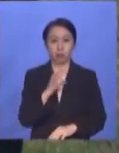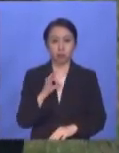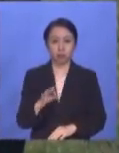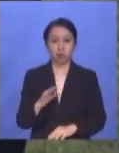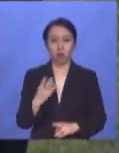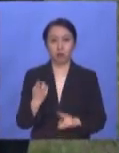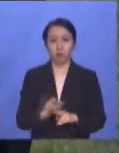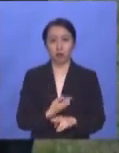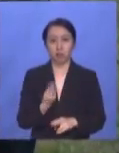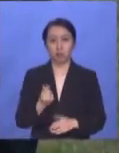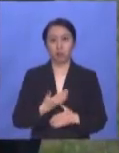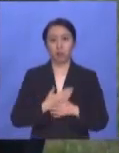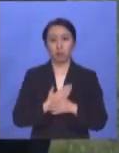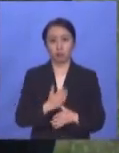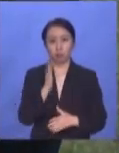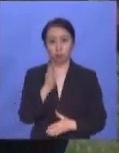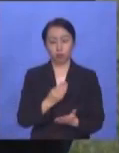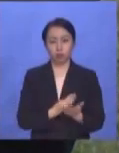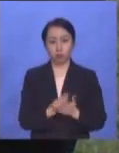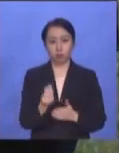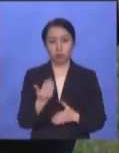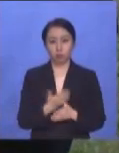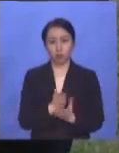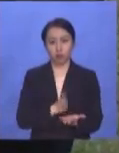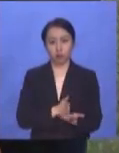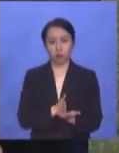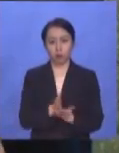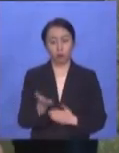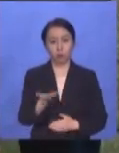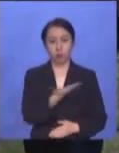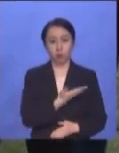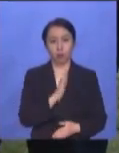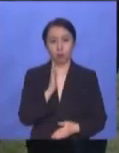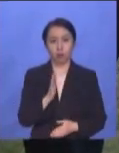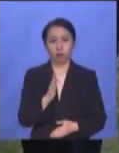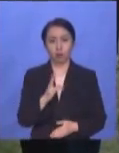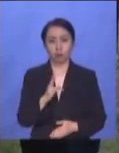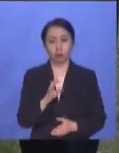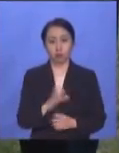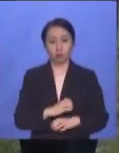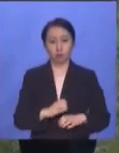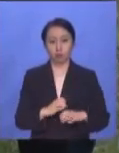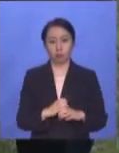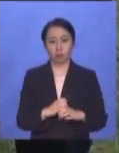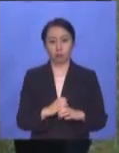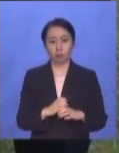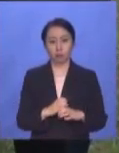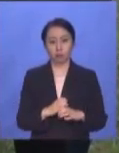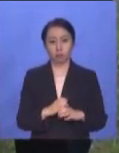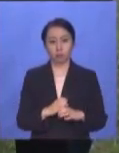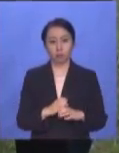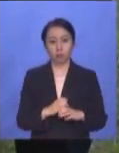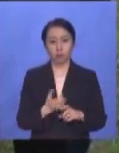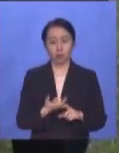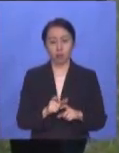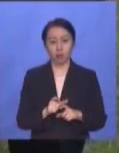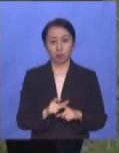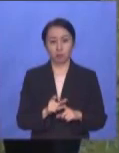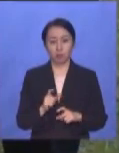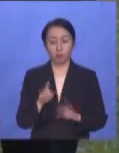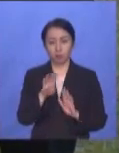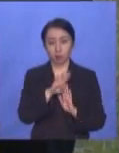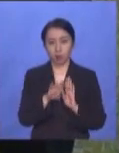без субсидий будете получать. Субсидии напрямую мы будем перечислять финансовым институтам. Поэтому в данной программе